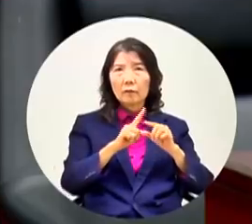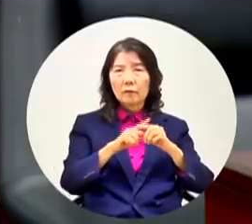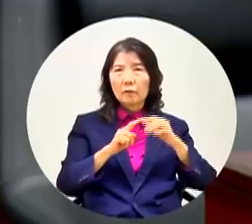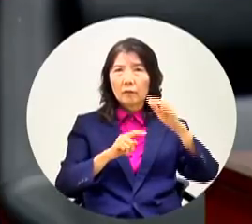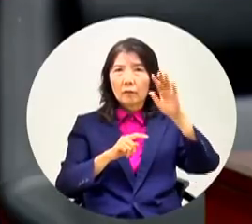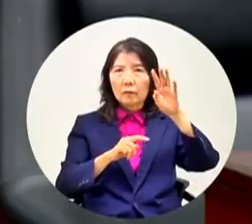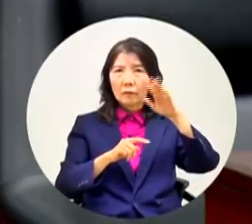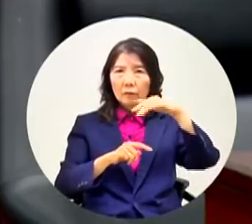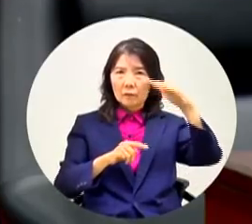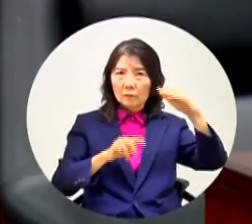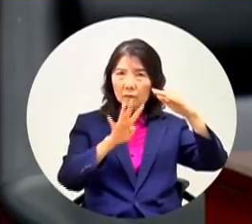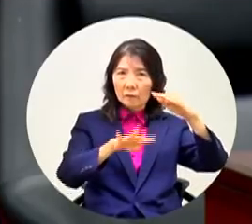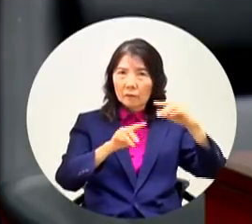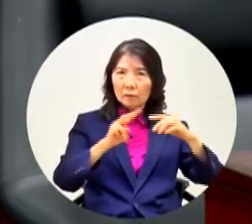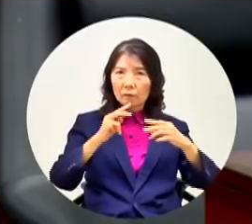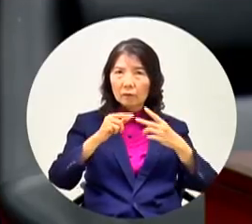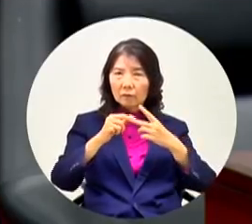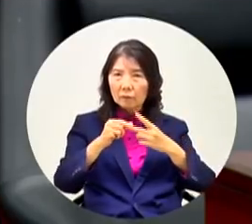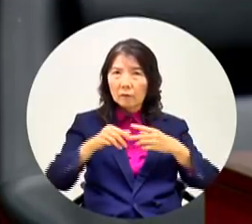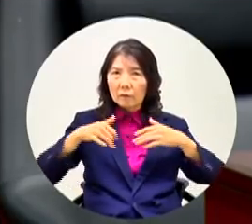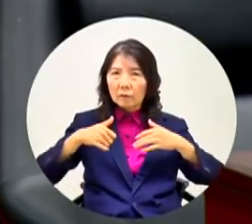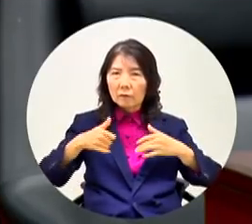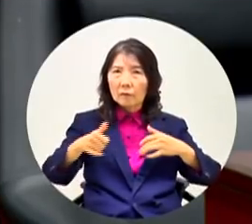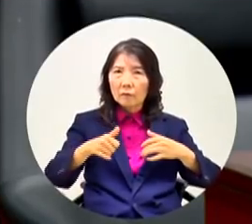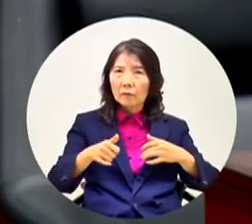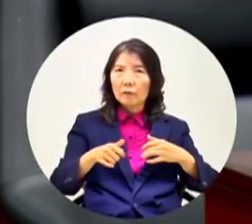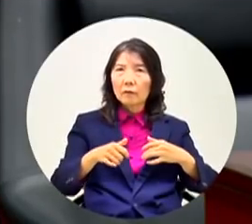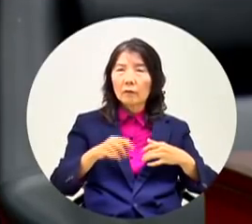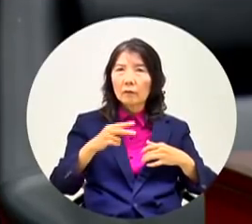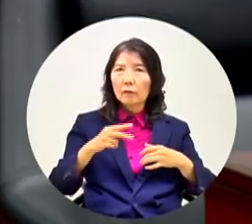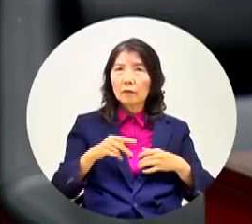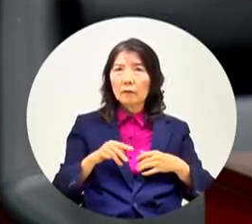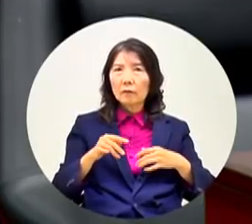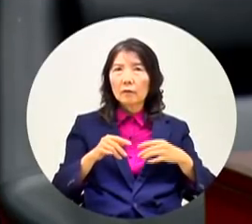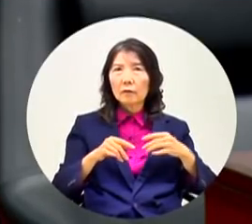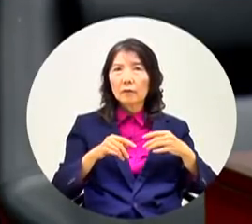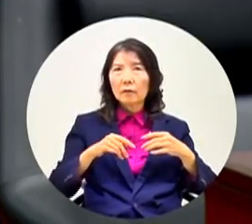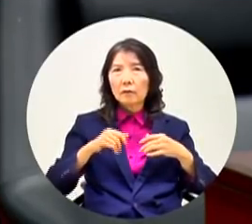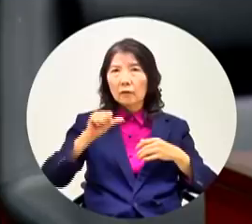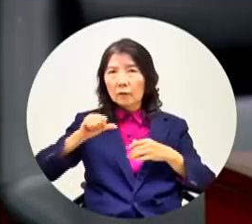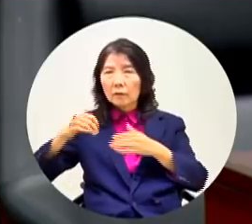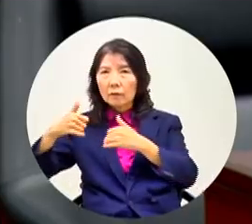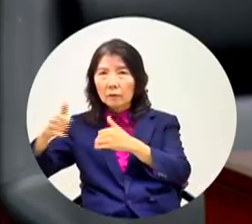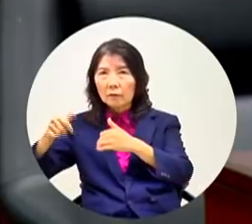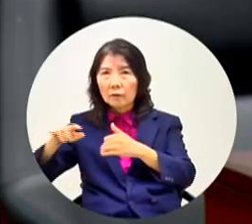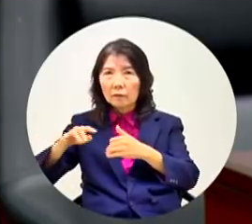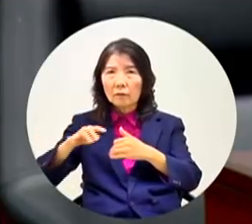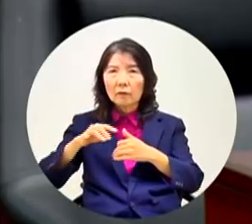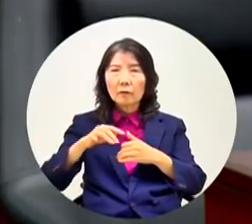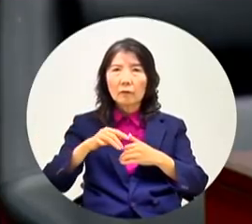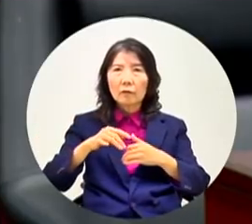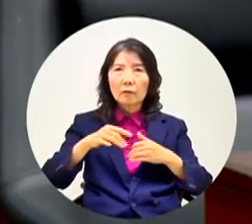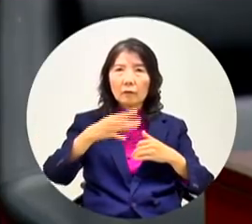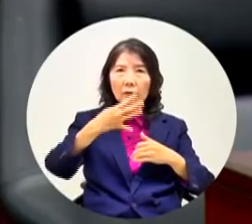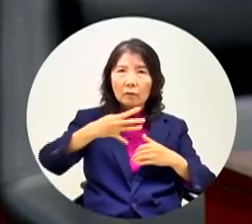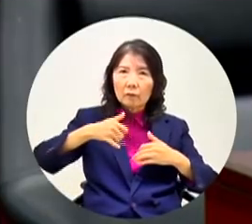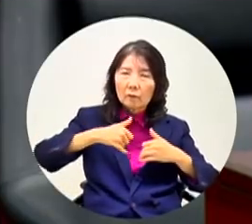次。这中仑一路，这五路，哦，这一点中仑四